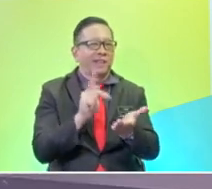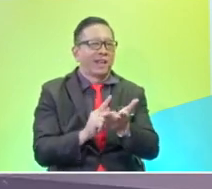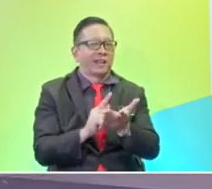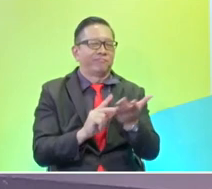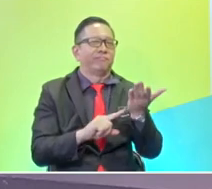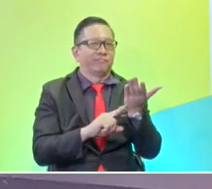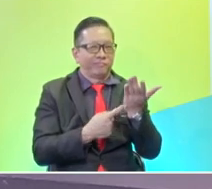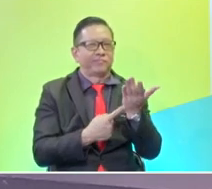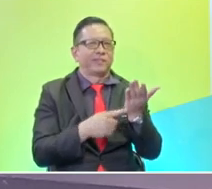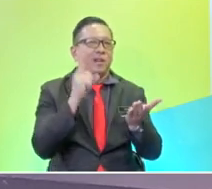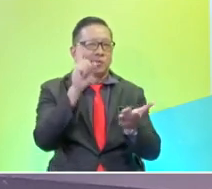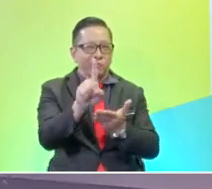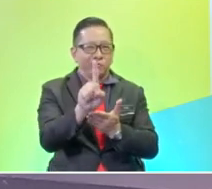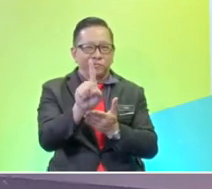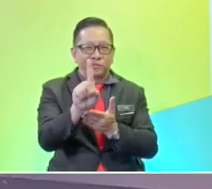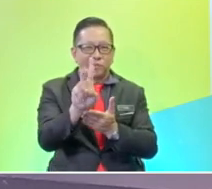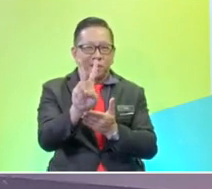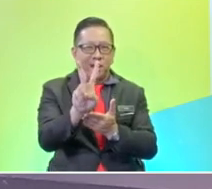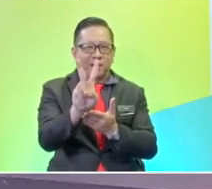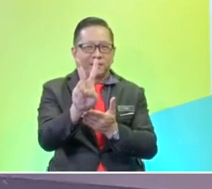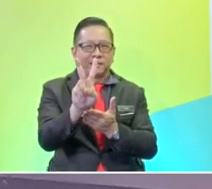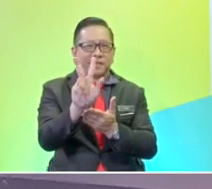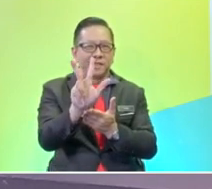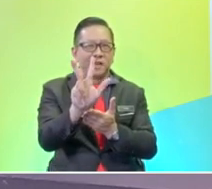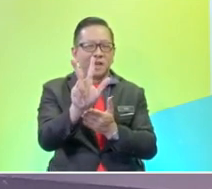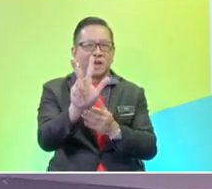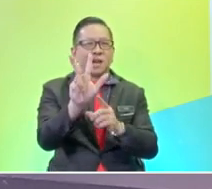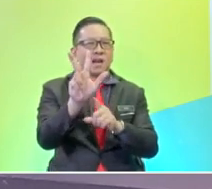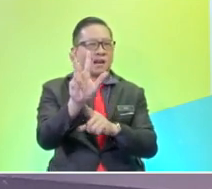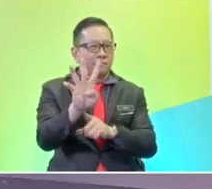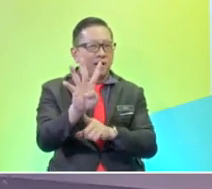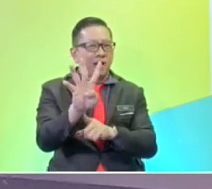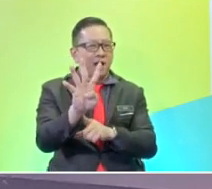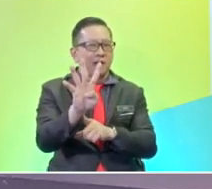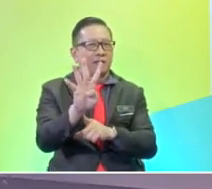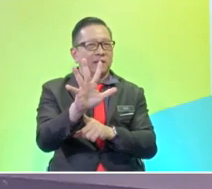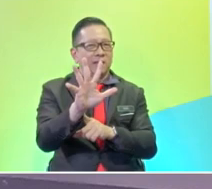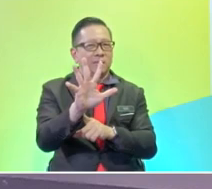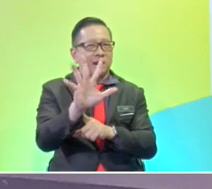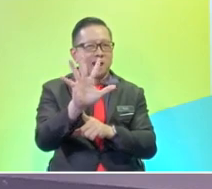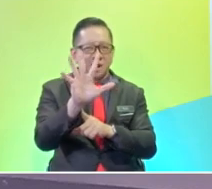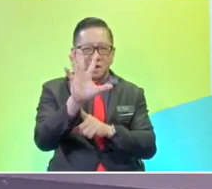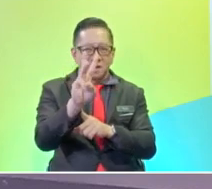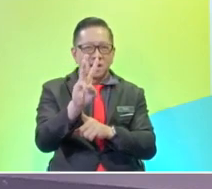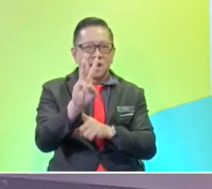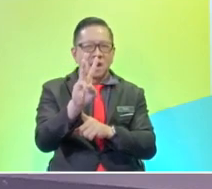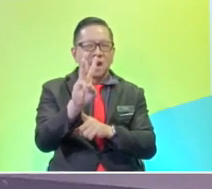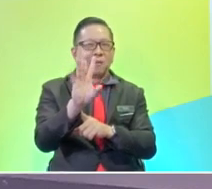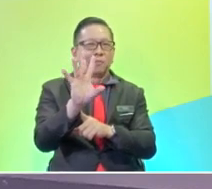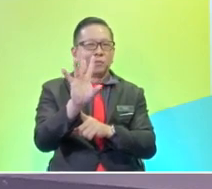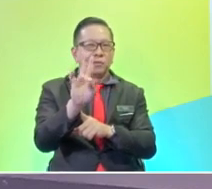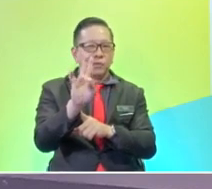melekat oke satu dua tiga empat lima enam